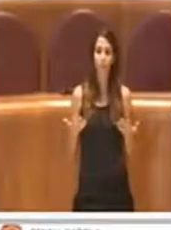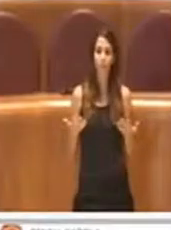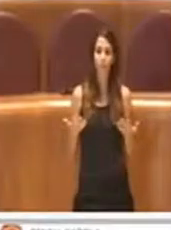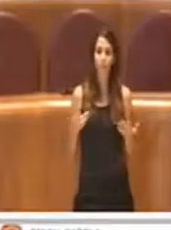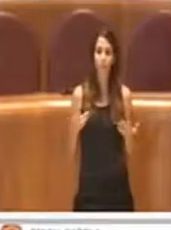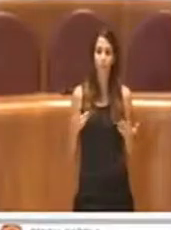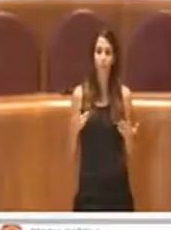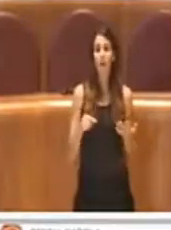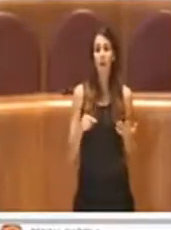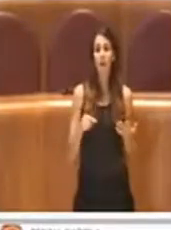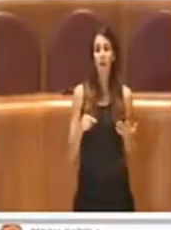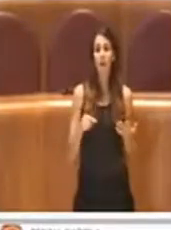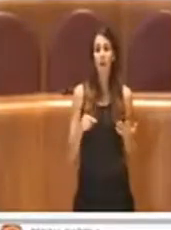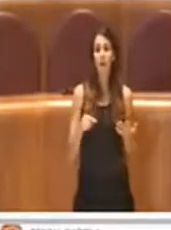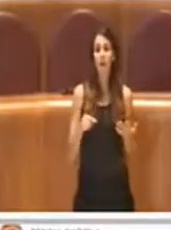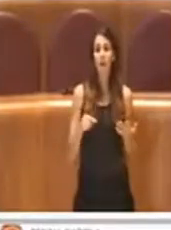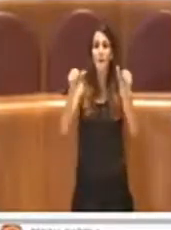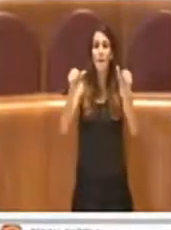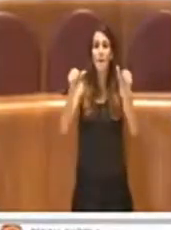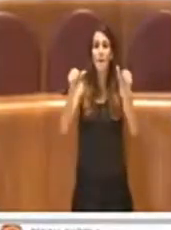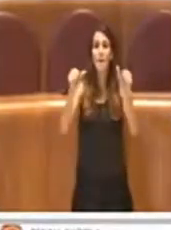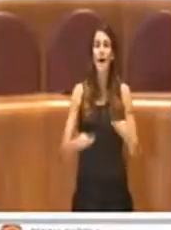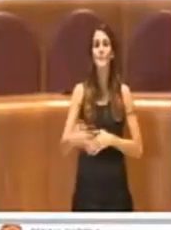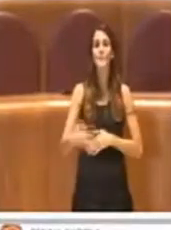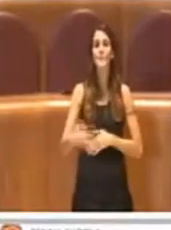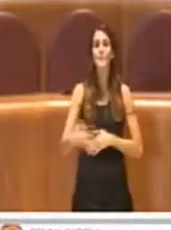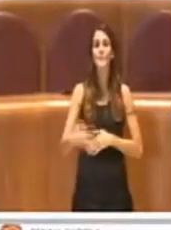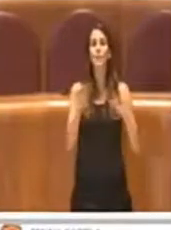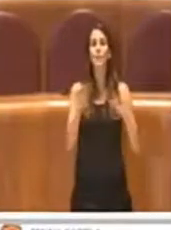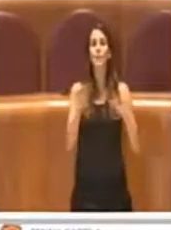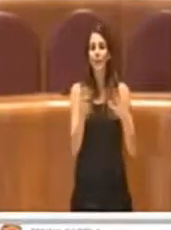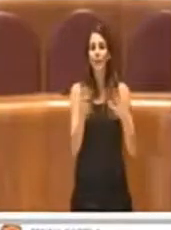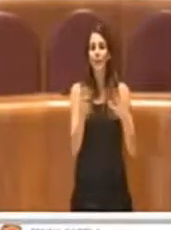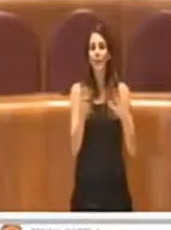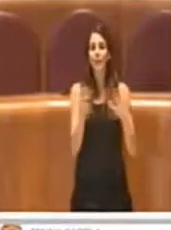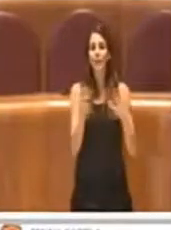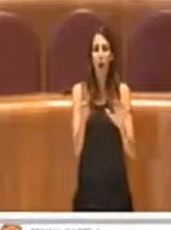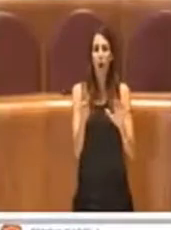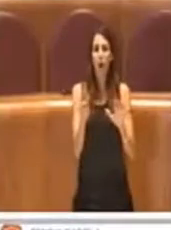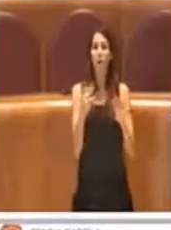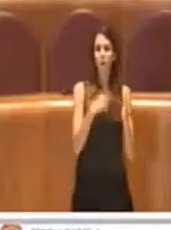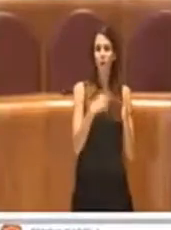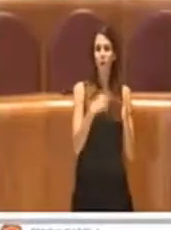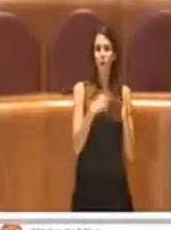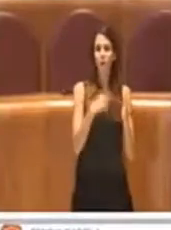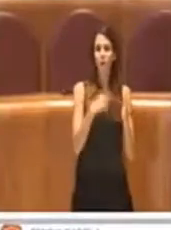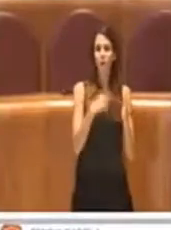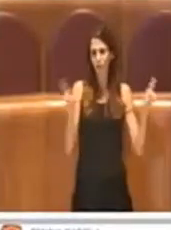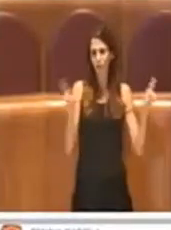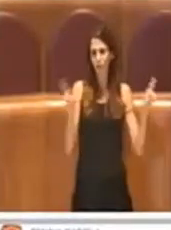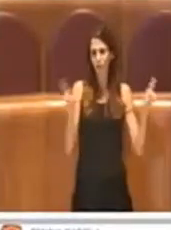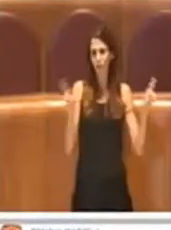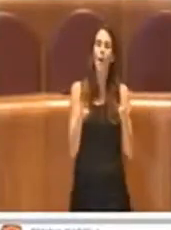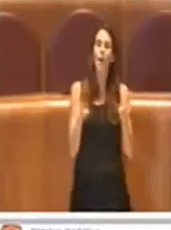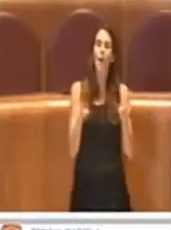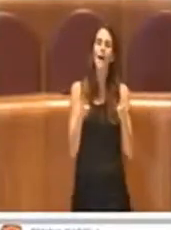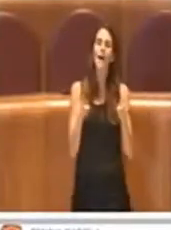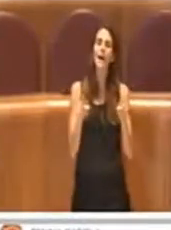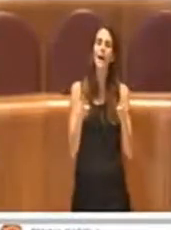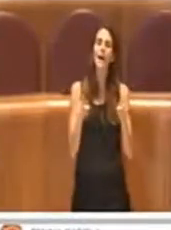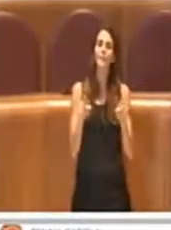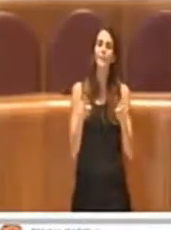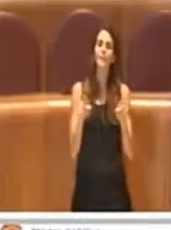del 1999 e va a delineare appunto quali saranno le attrezzature compatibili nelle future